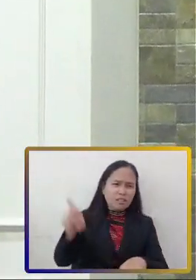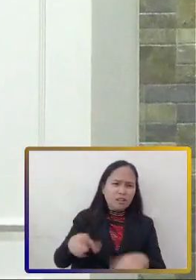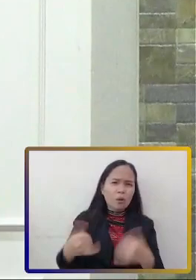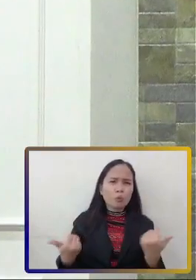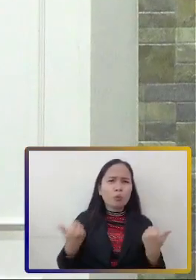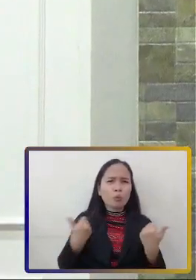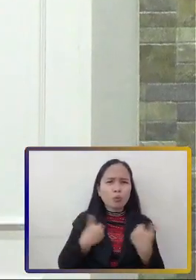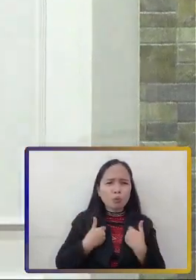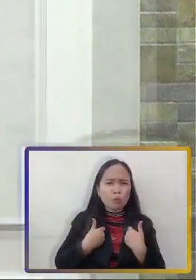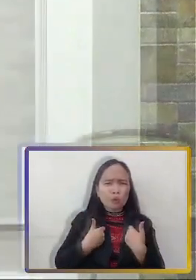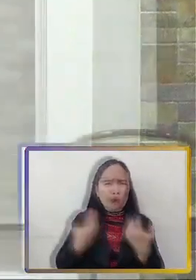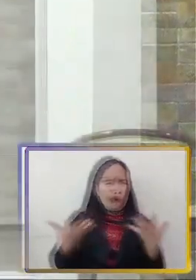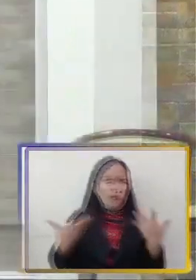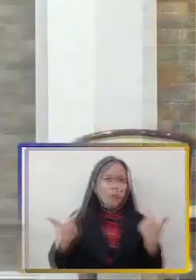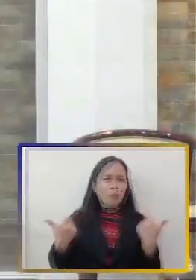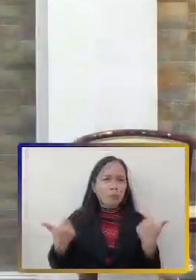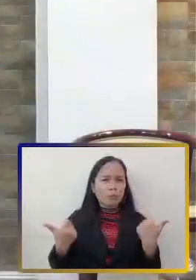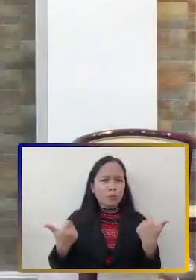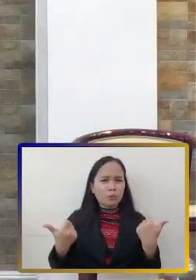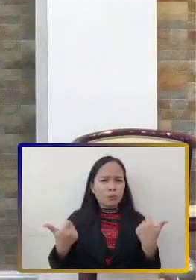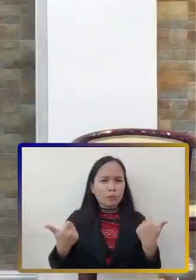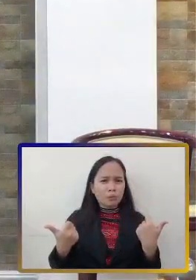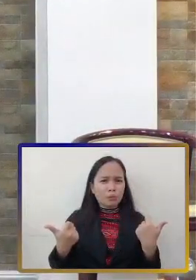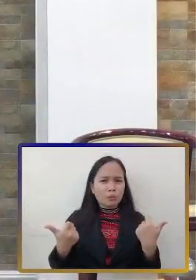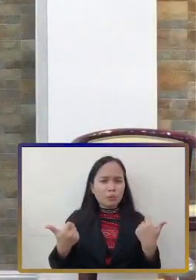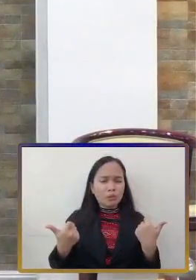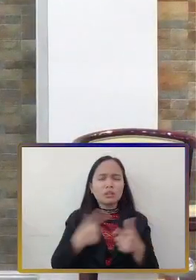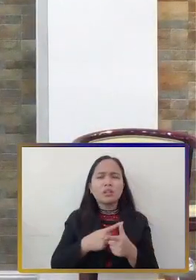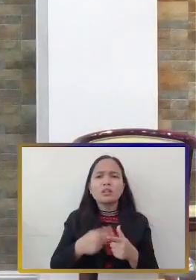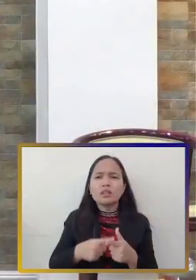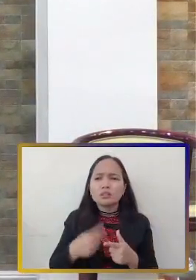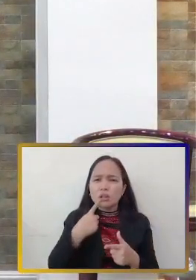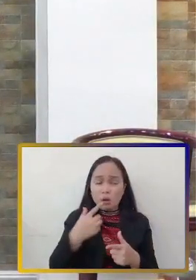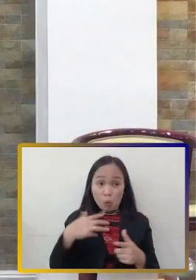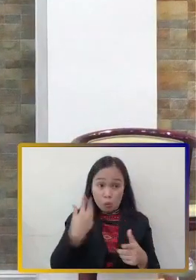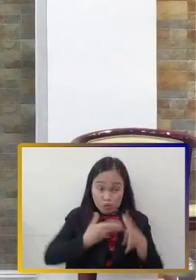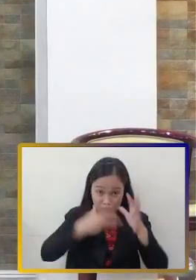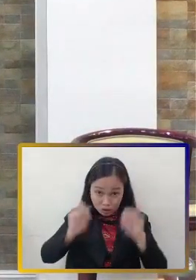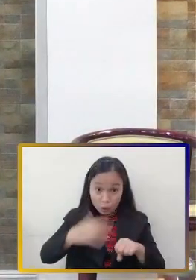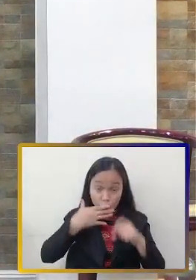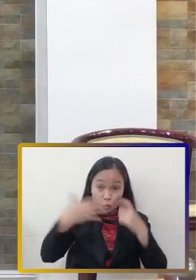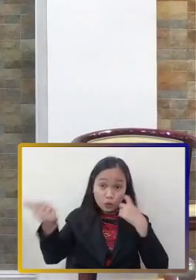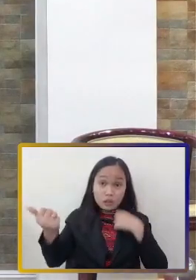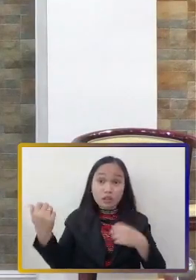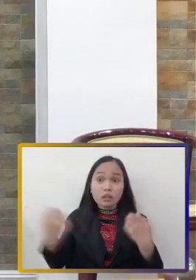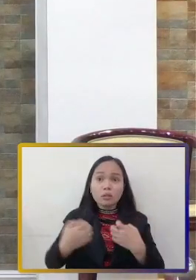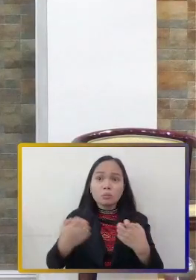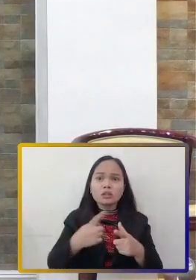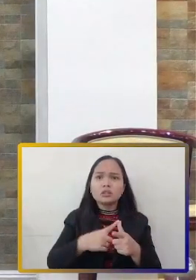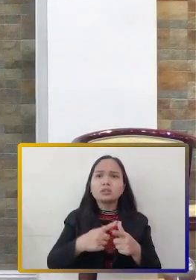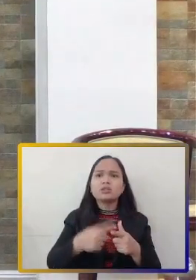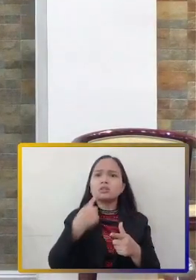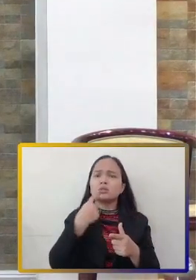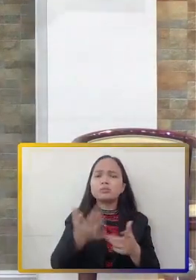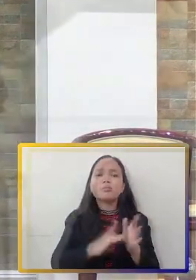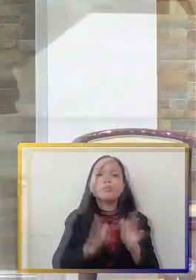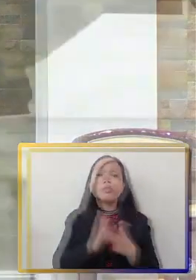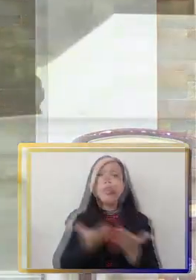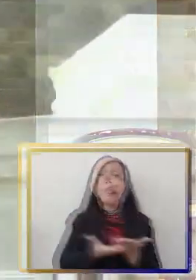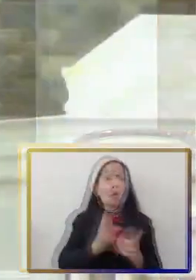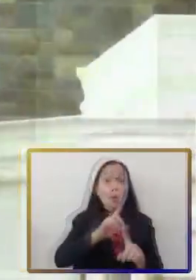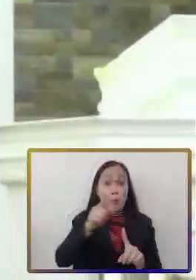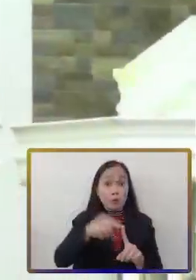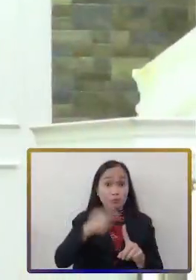Paano ba pagsakit ito? Tapos magagapin na namin ang kalaban. And notice what the Bible says, when they did